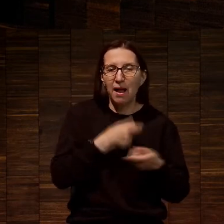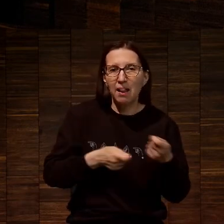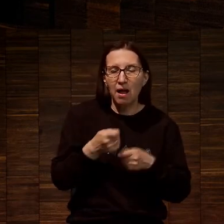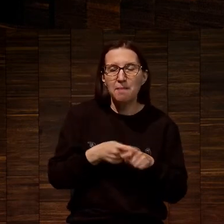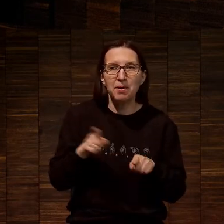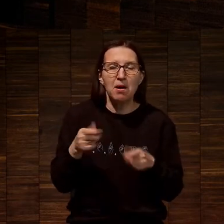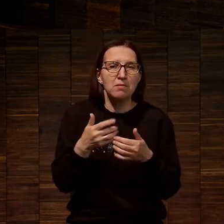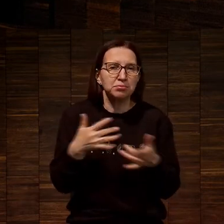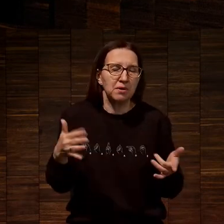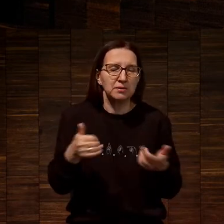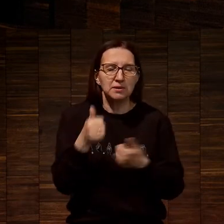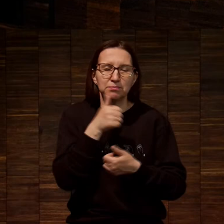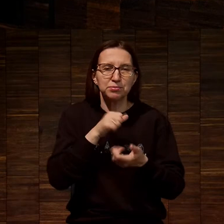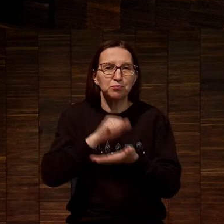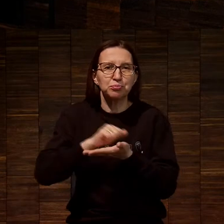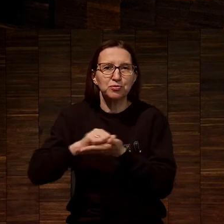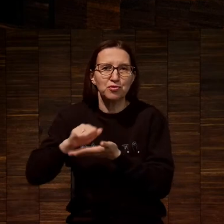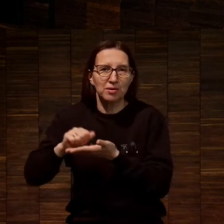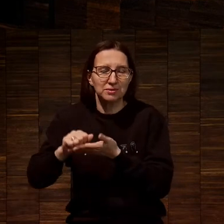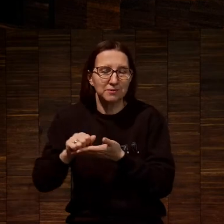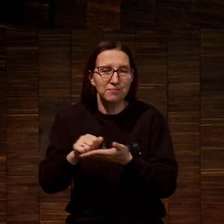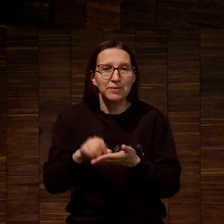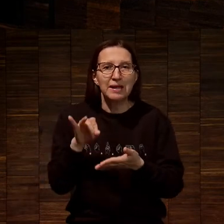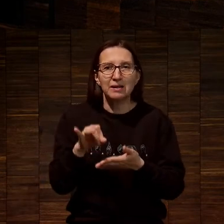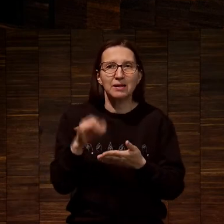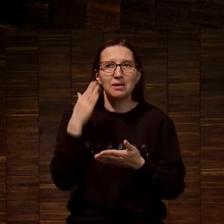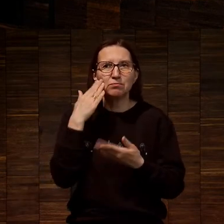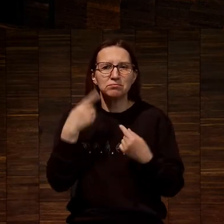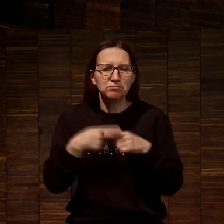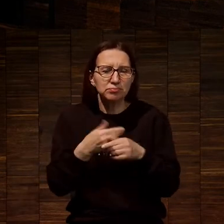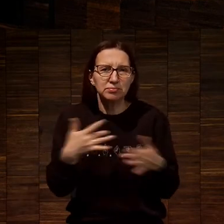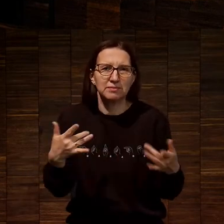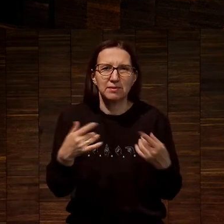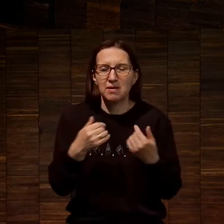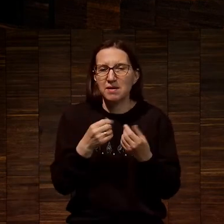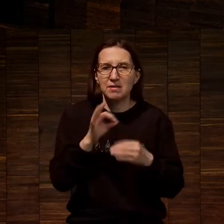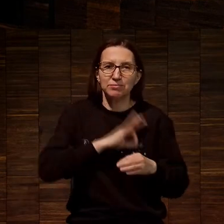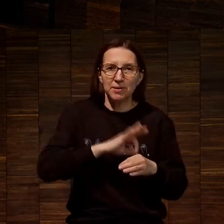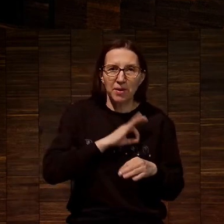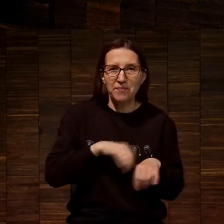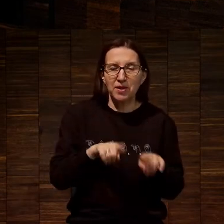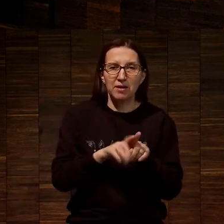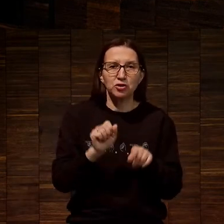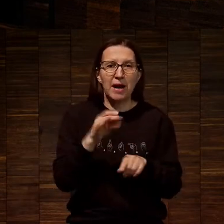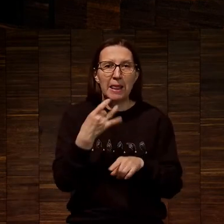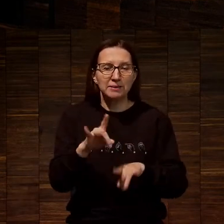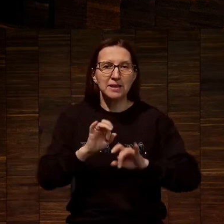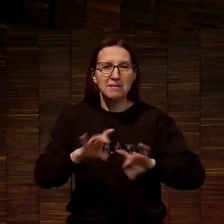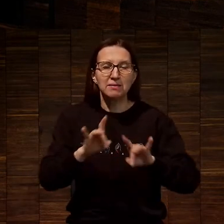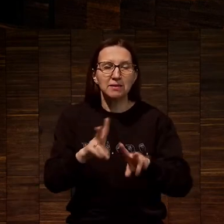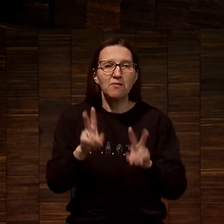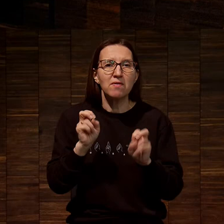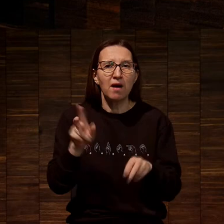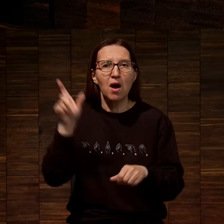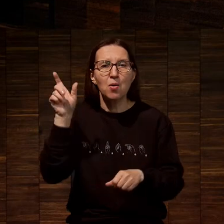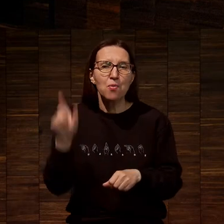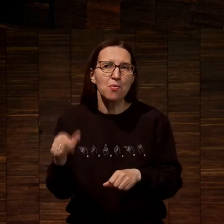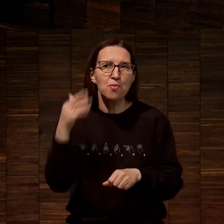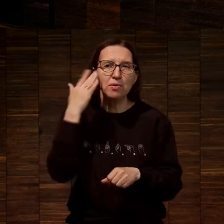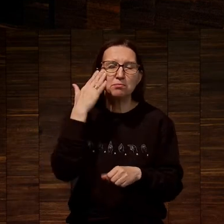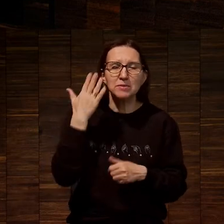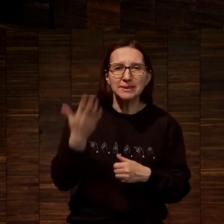видами печати и способами, техниками. И также Алексей говорил и про то, как вообще он